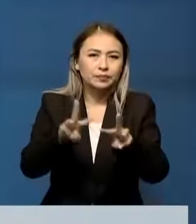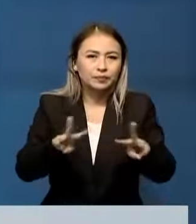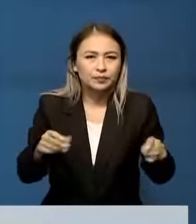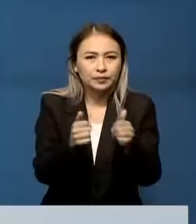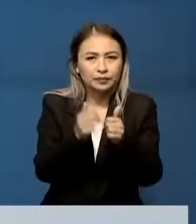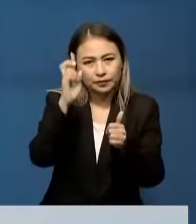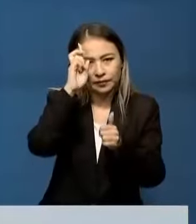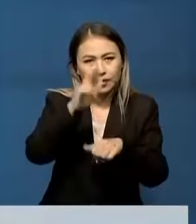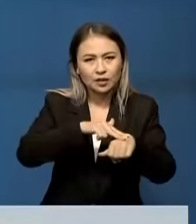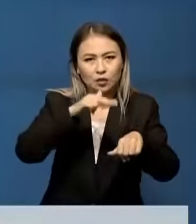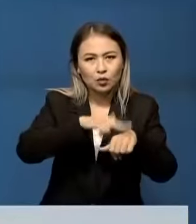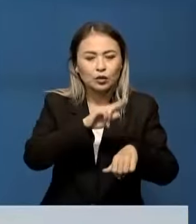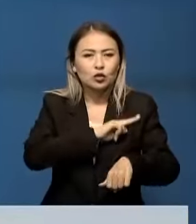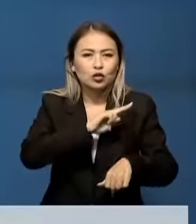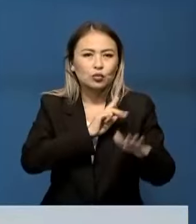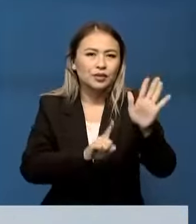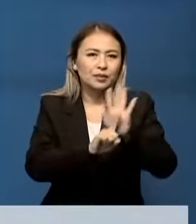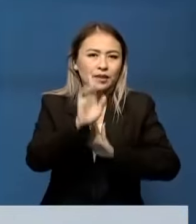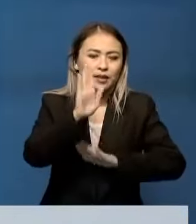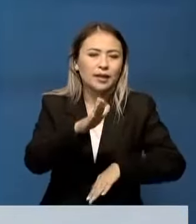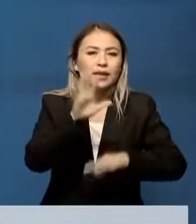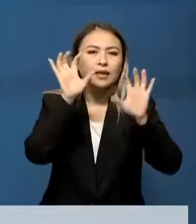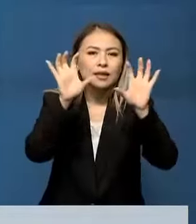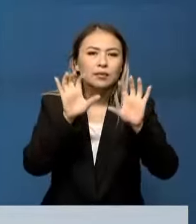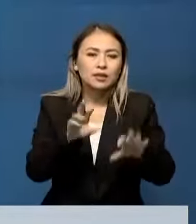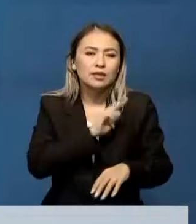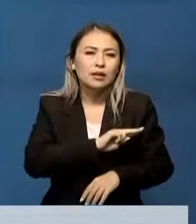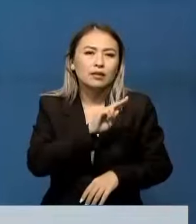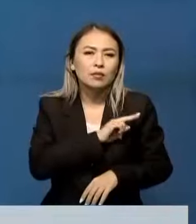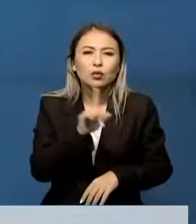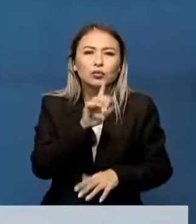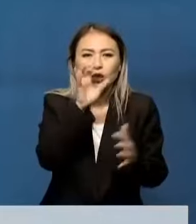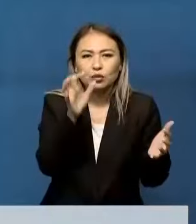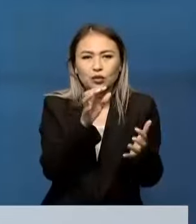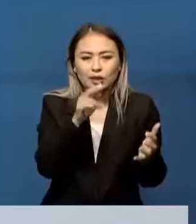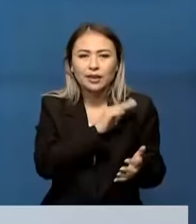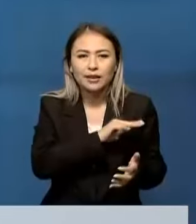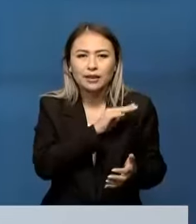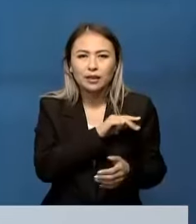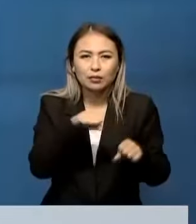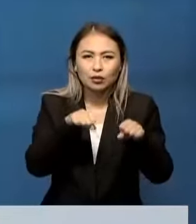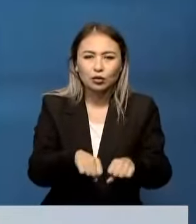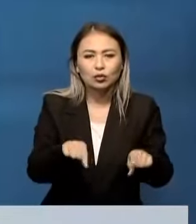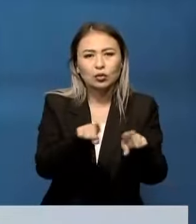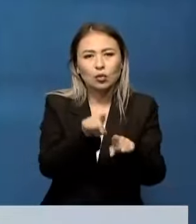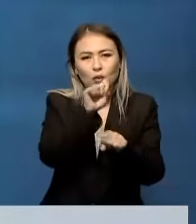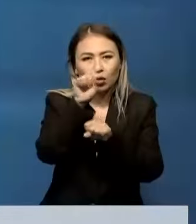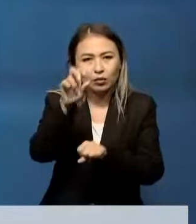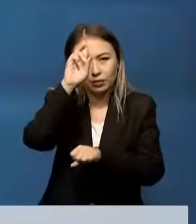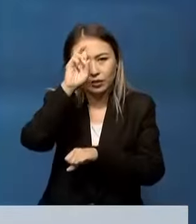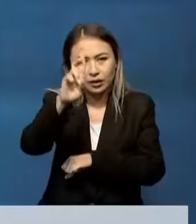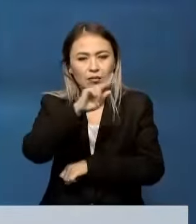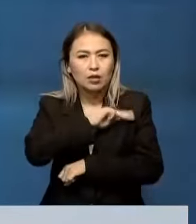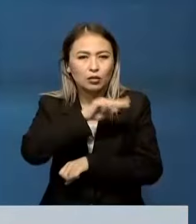жанынан мемлекеттік еңбек инспекциясы комитеті жұмыс істей бастайды. Бұл еңбек заңнамасының сақталуына және жұмыскерлердің еңбек құқықтарын